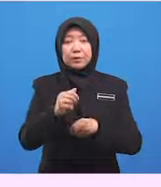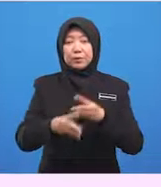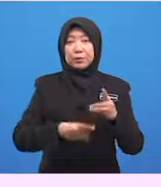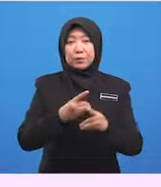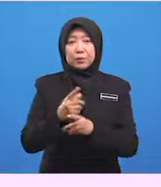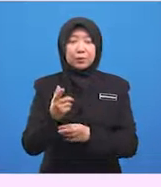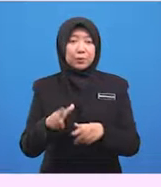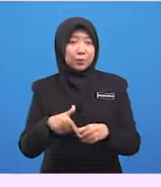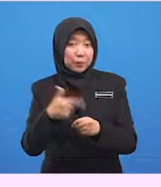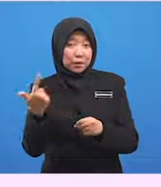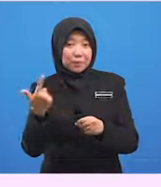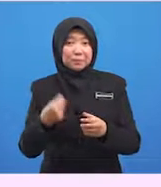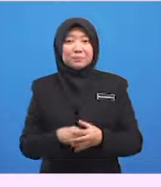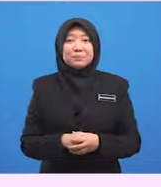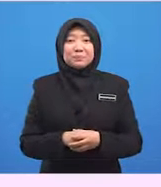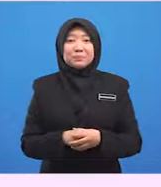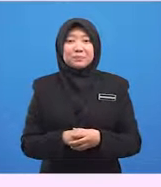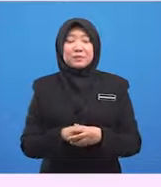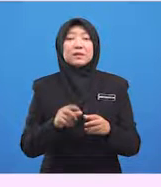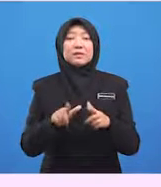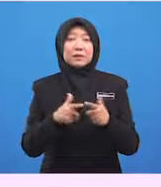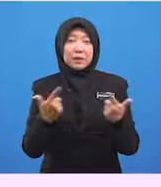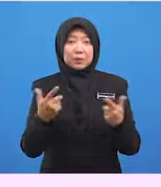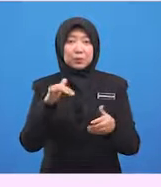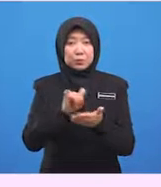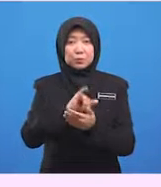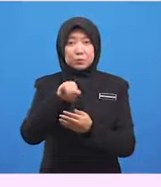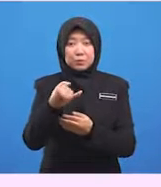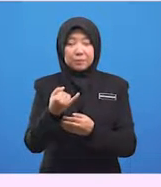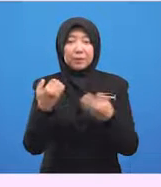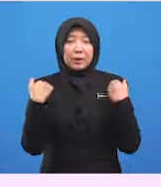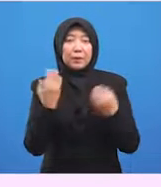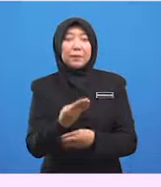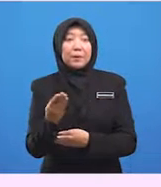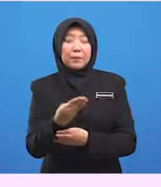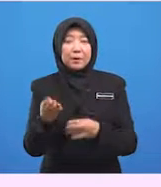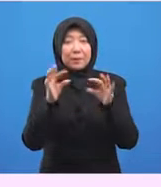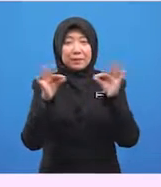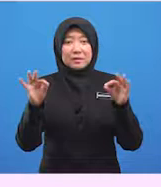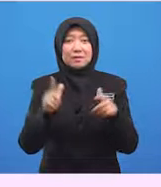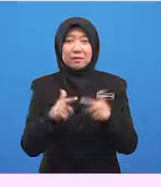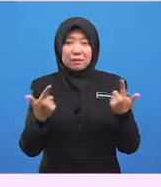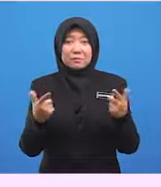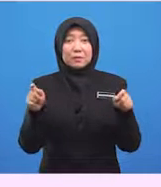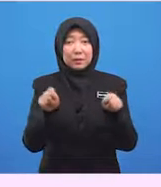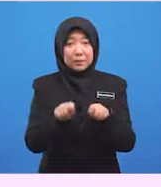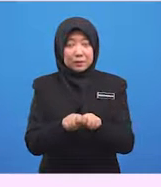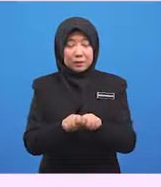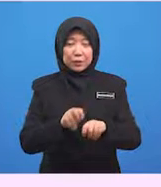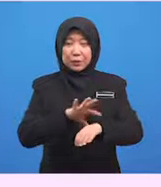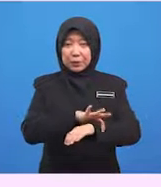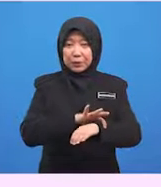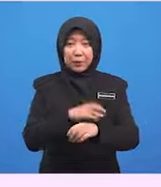Wow selain itu juga terdapat barang-barang perhiasan lain seperti